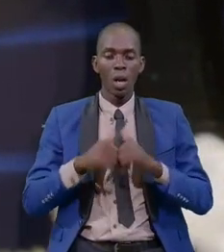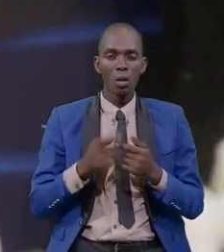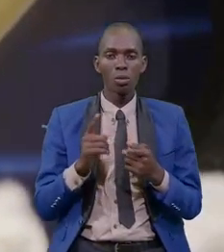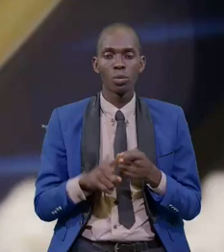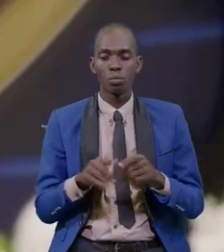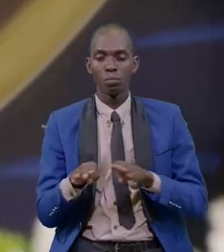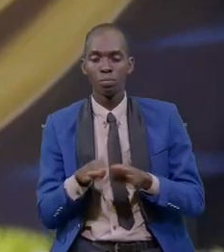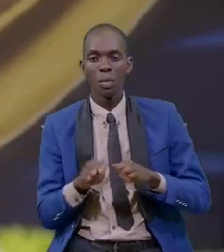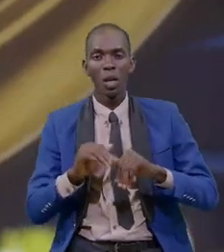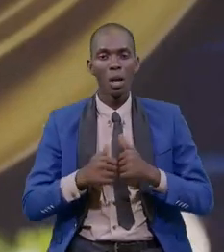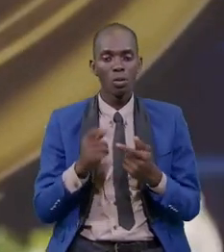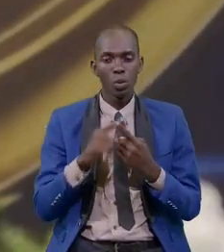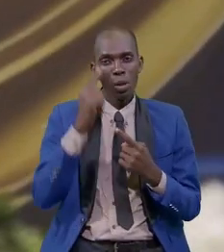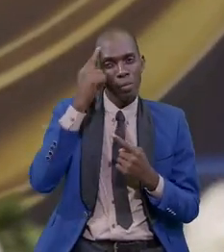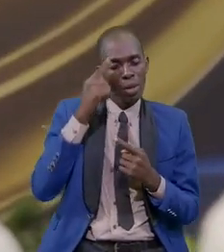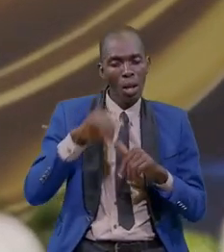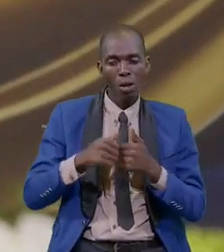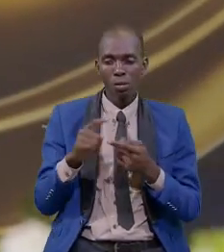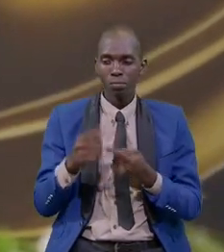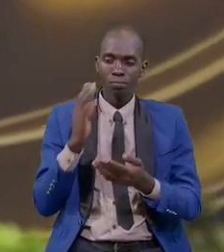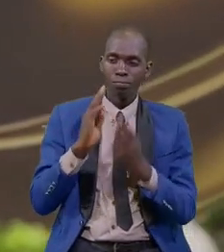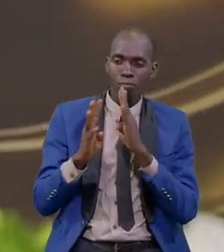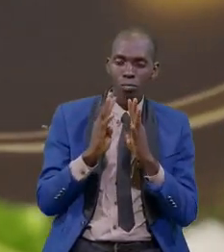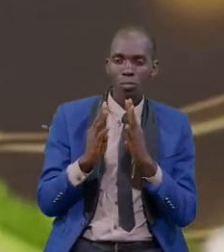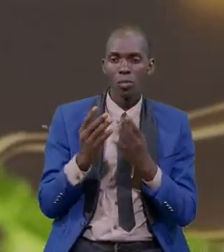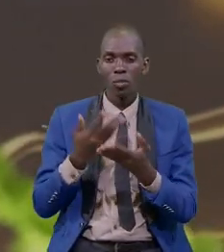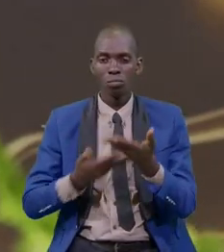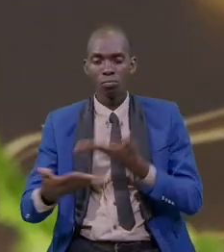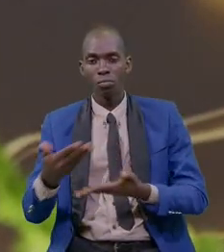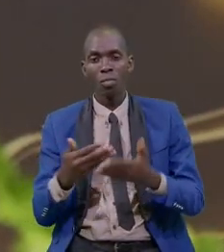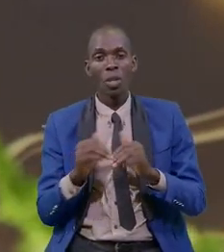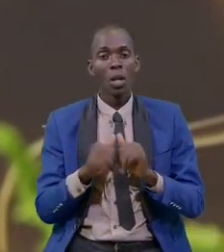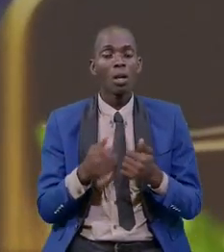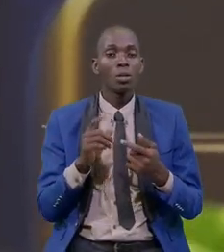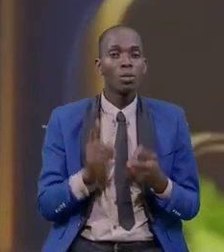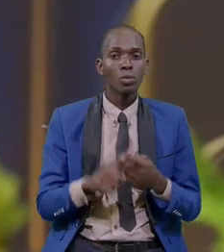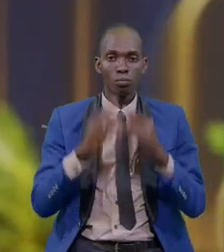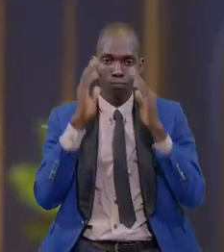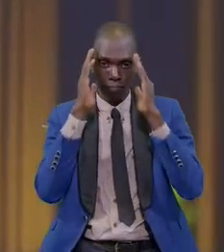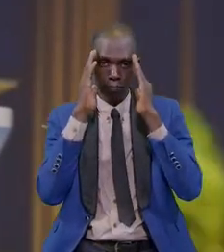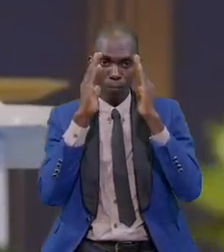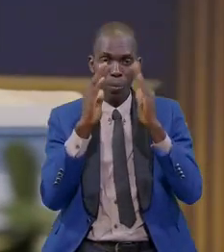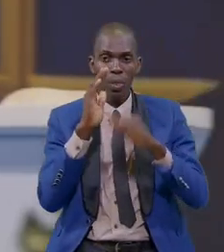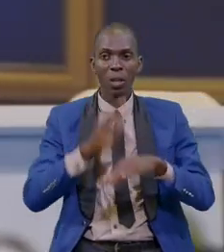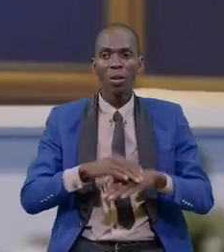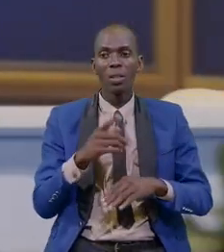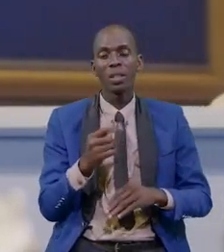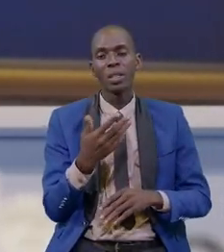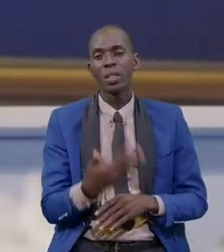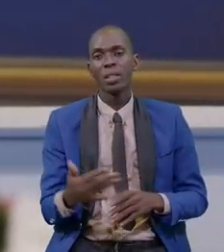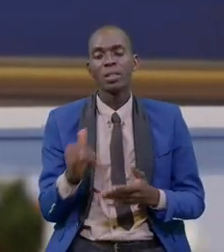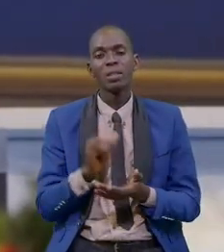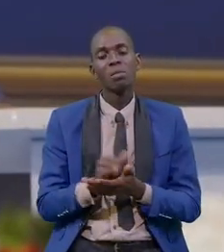agir, comment faire les choses, comment interagir, comment communiquer et comment vous concentrer sur les choses qui